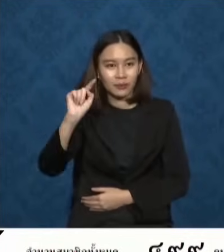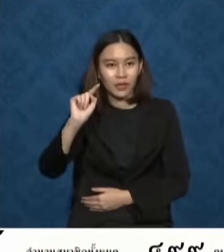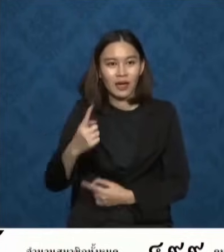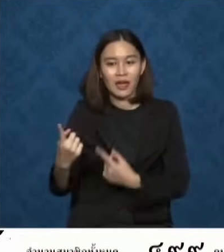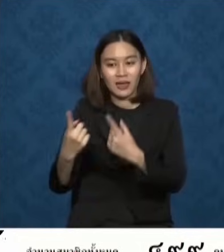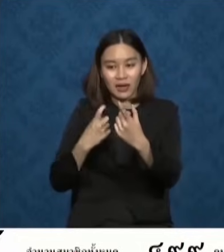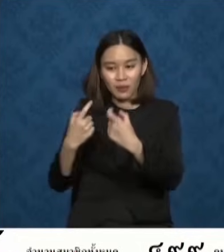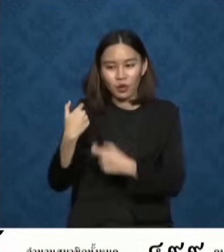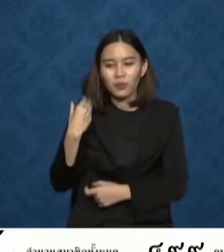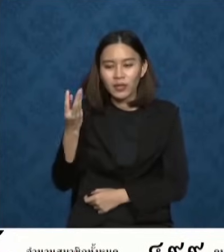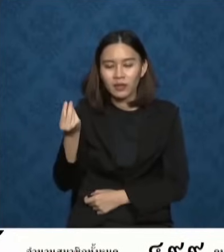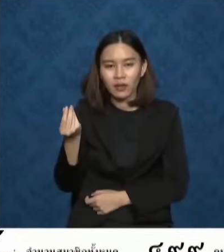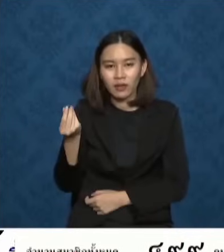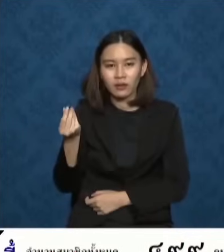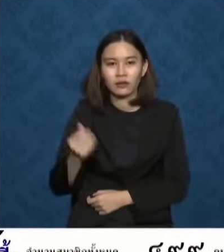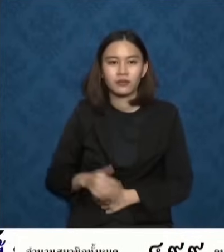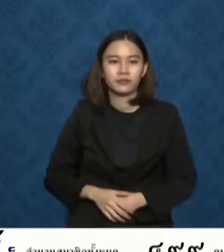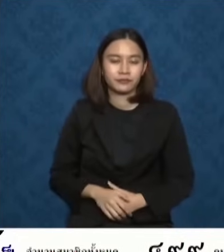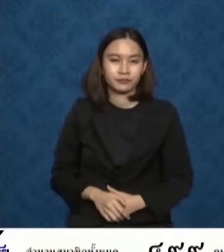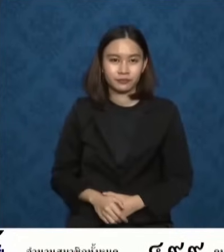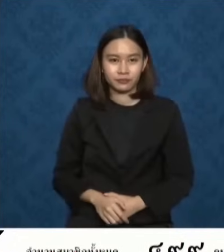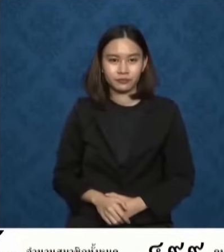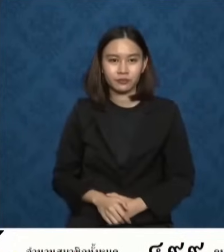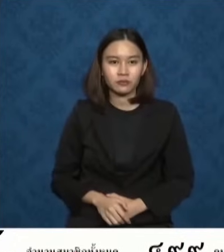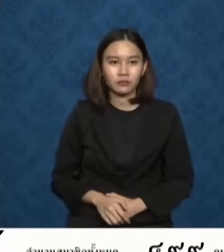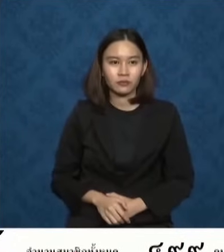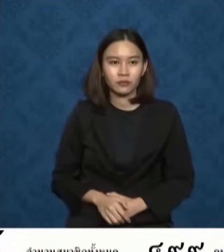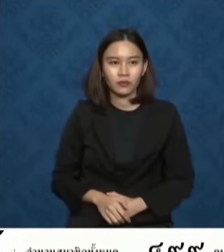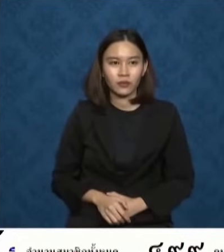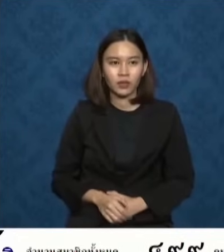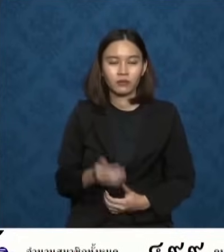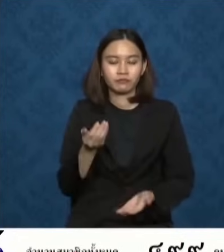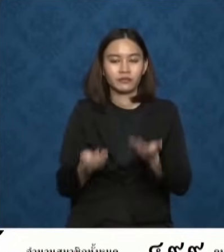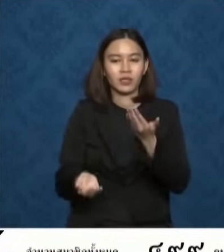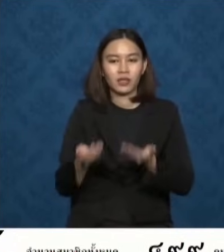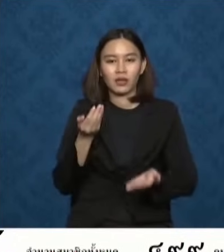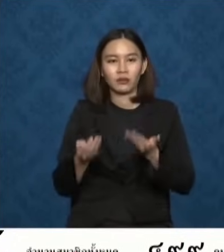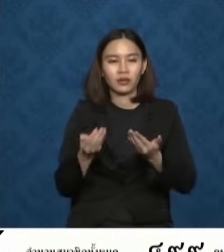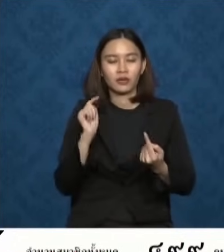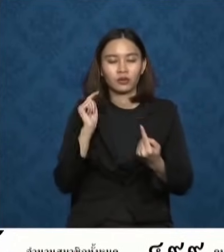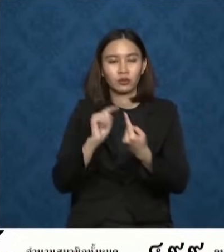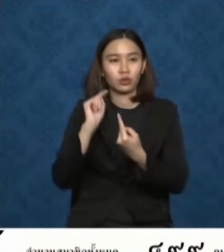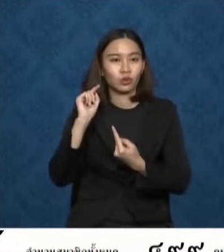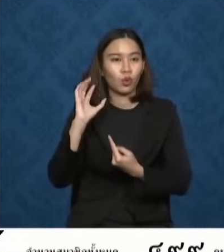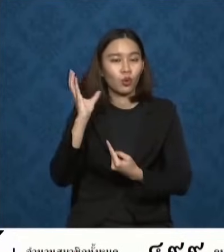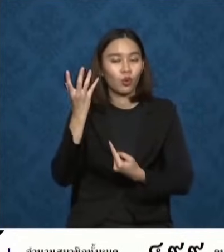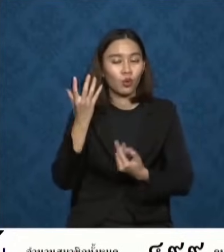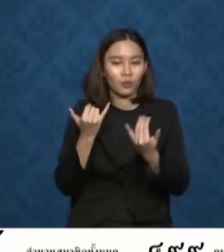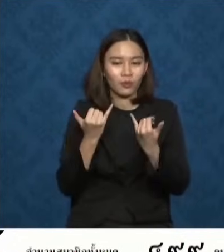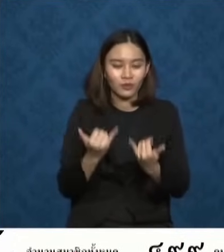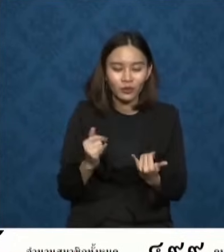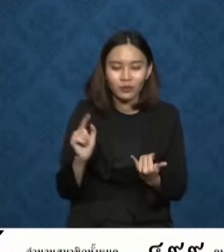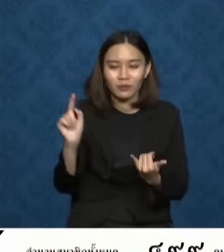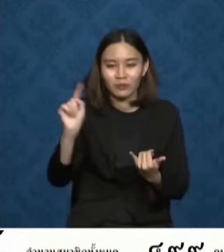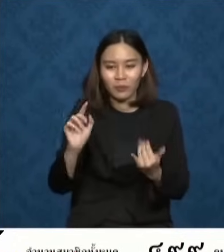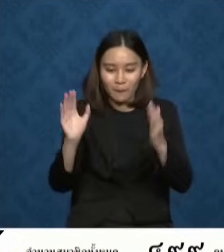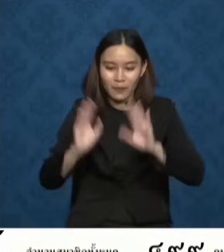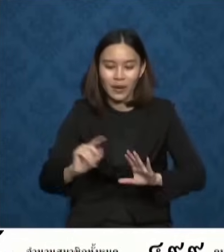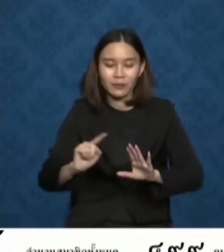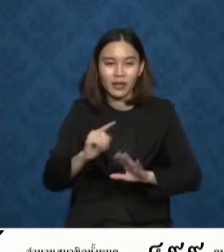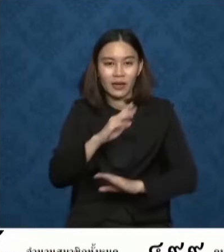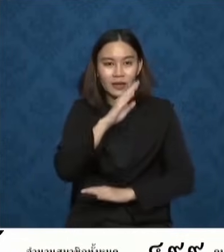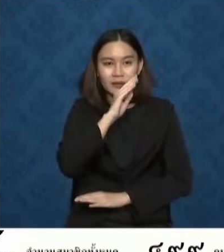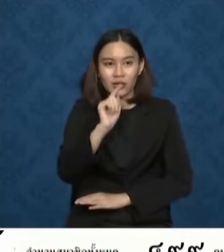ามว่าควรมีเท่าไหร่ขึ้นอยู่กับสถานการณ์อย่างที่ผมบอกเหมือนจัดงบถ้าสถาน